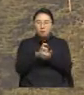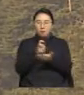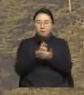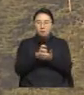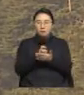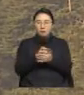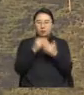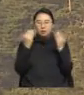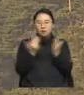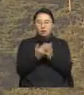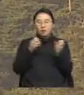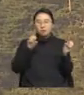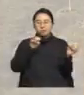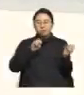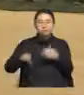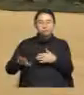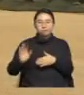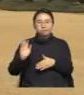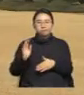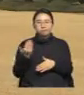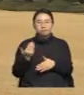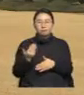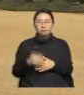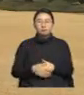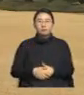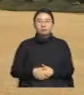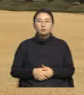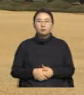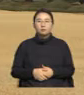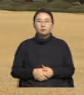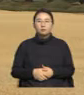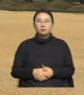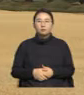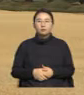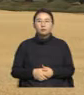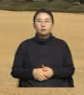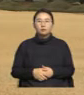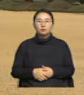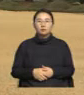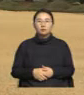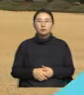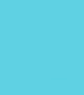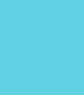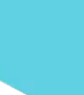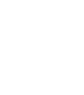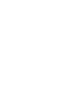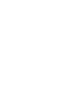자동 폐기될 처지에 놓였습니다. 딜라이브 서울경기 케이블TV 엄종규입니다.